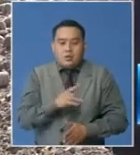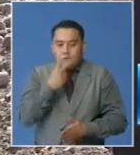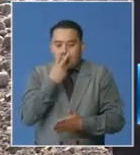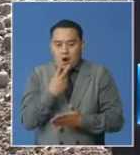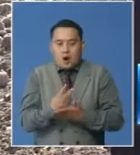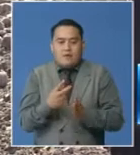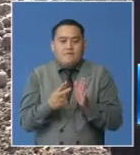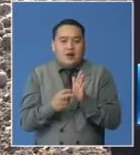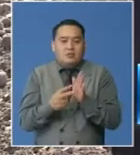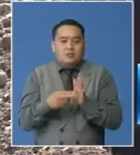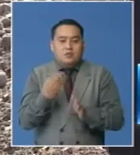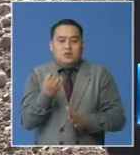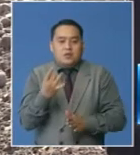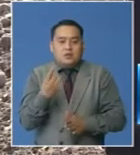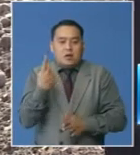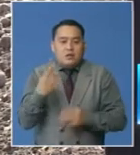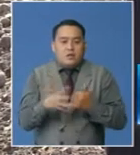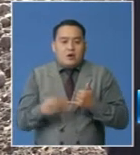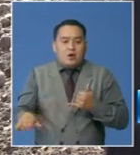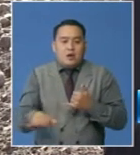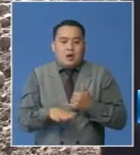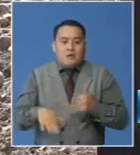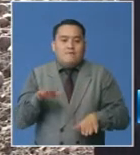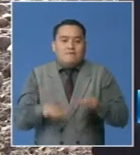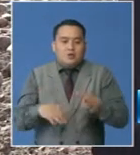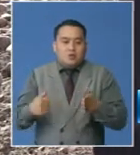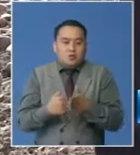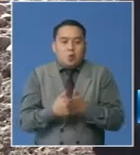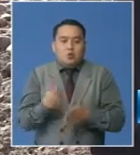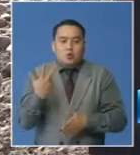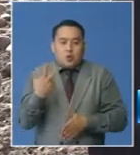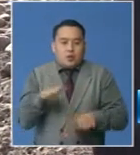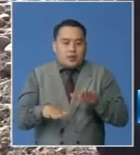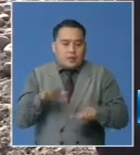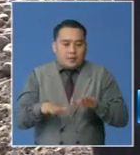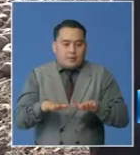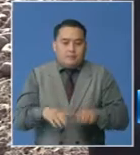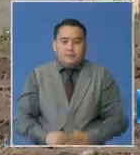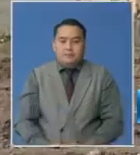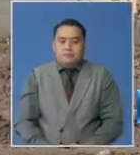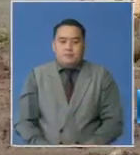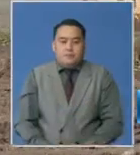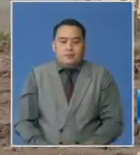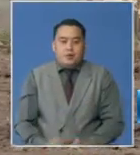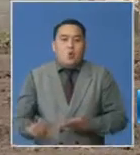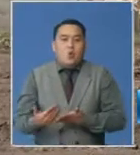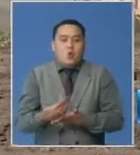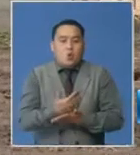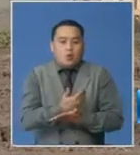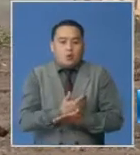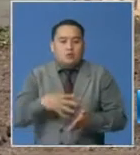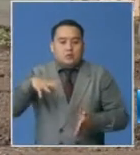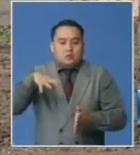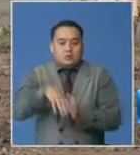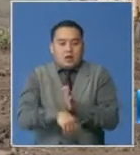показатель 800 центнеров с гектара, а вес каждого корнеплода достигает 3 килограммов. На уборке урожая